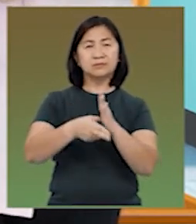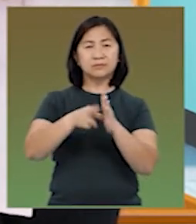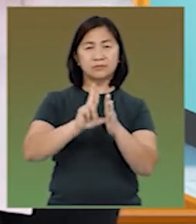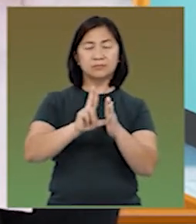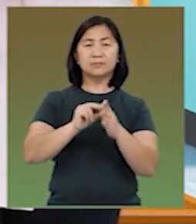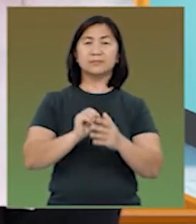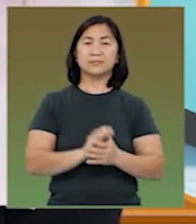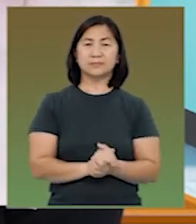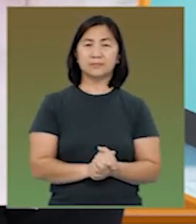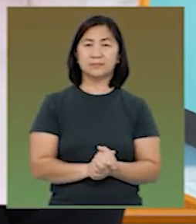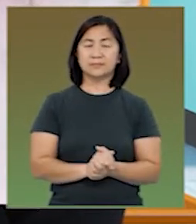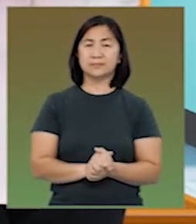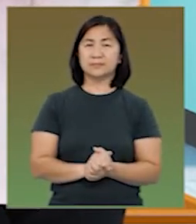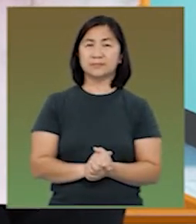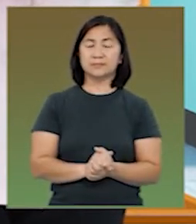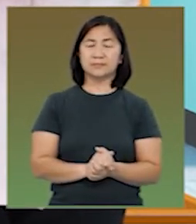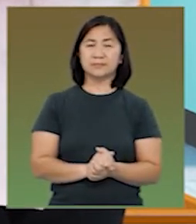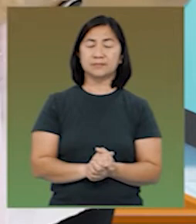look back.